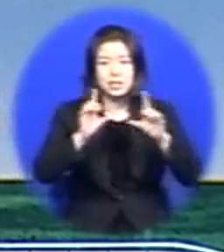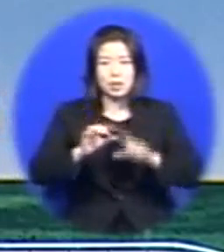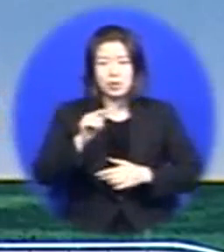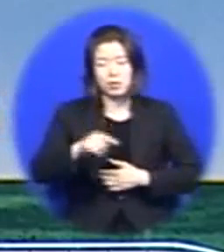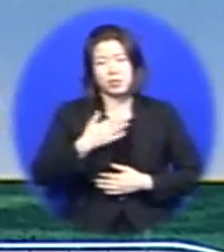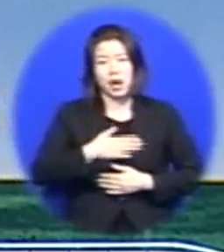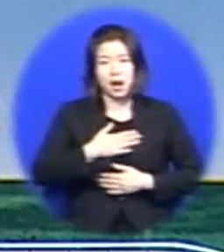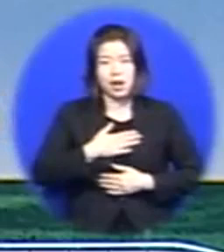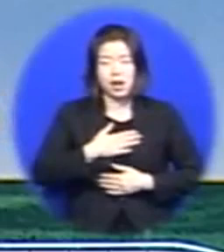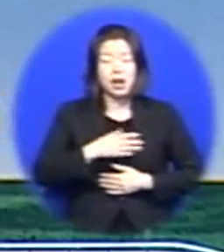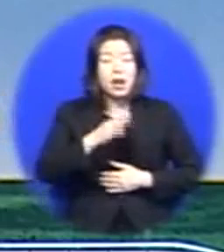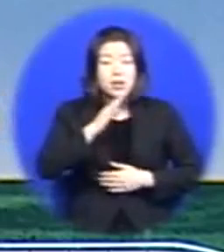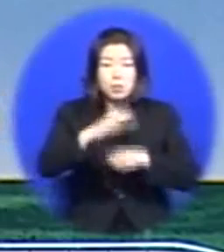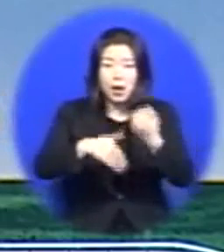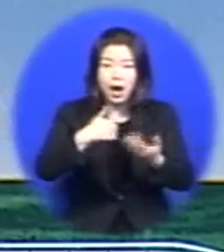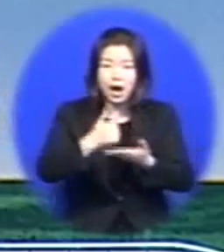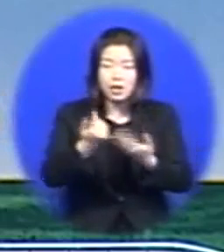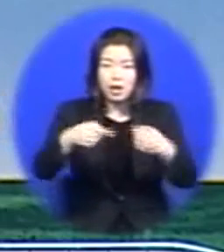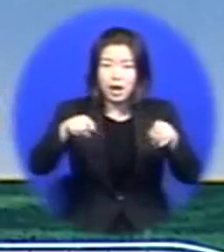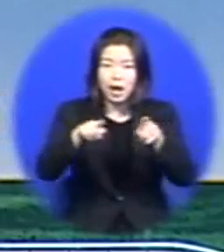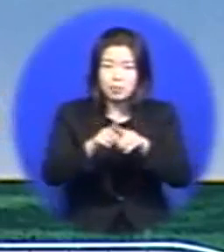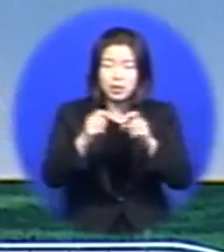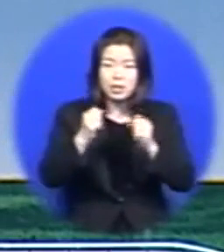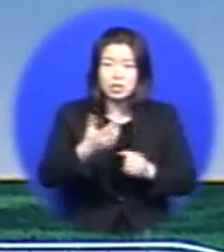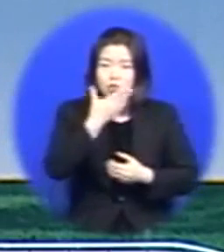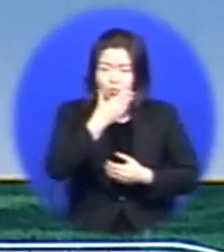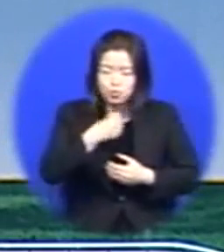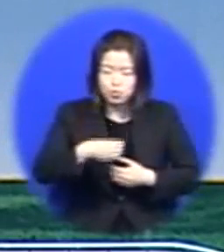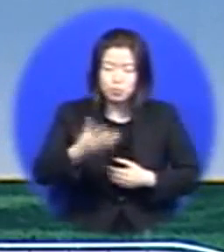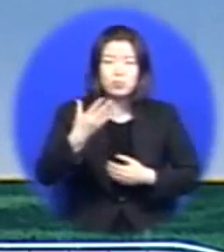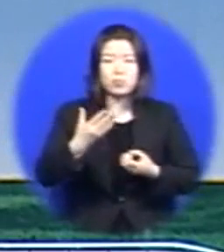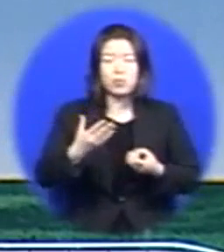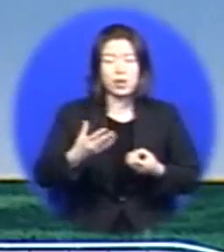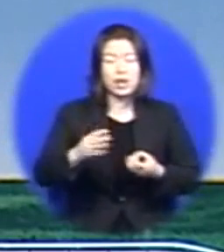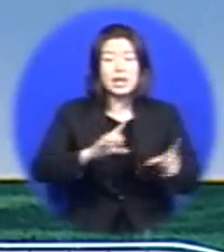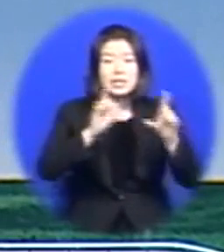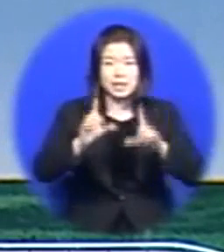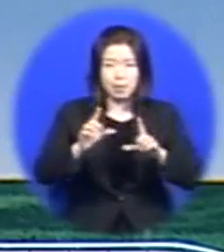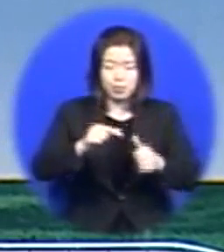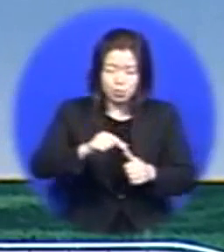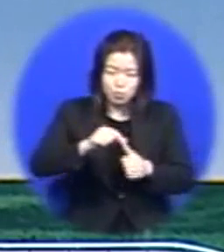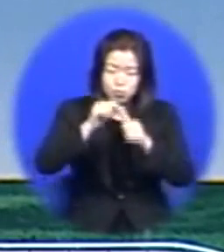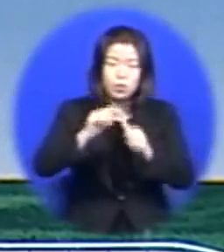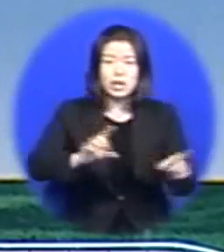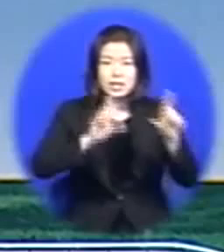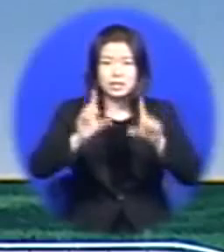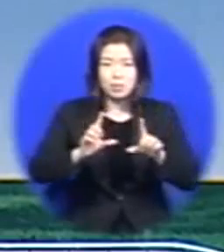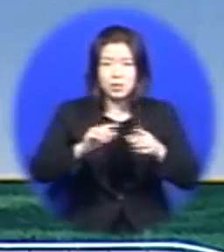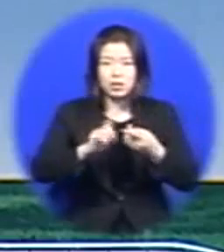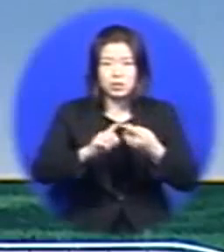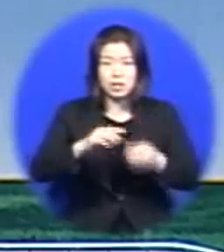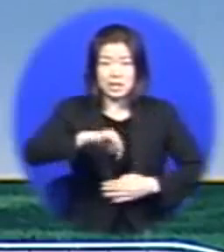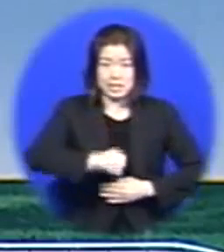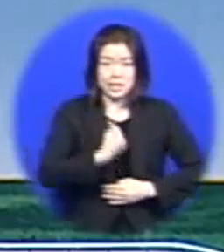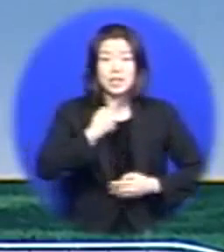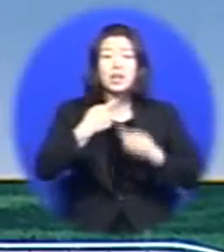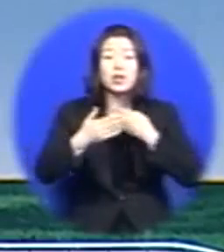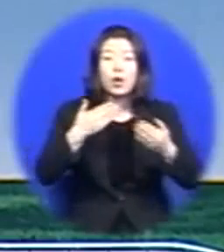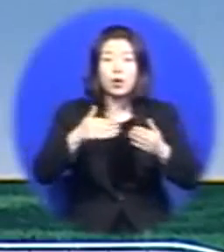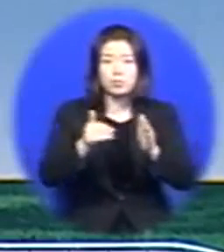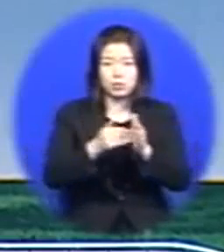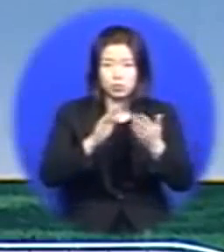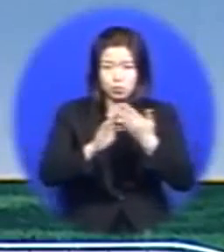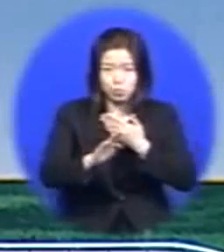정말 하나님이 함께 하시는 축복의 삶이라, 구원의 삶이라는 것을 본인이 경험하고